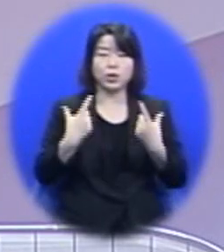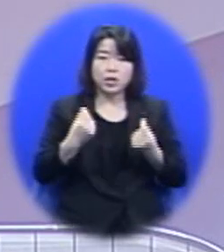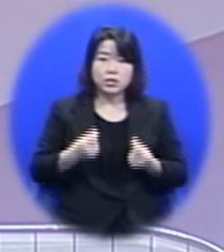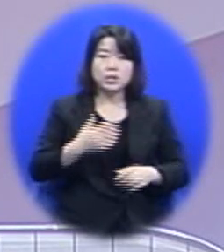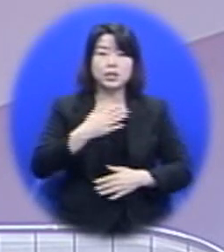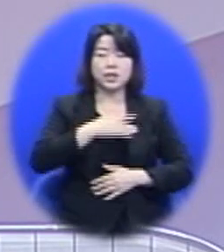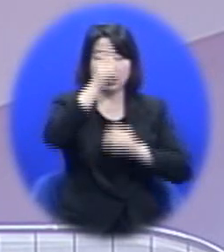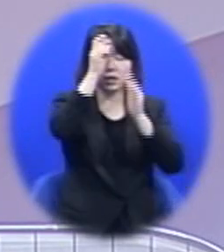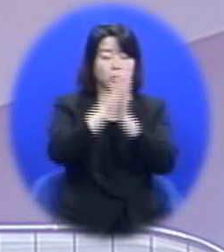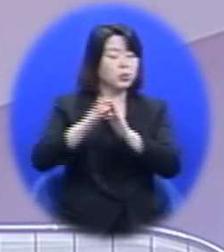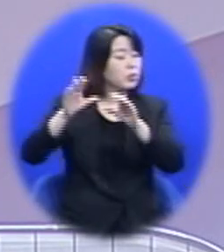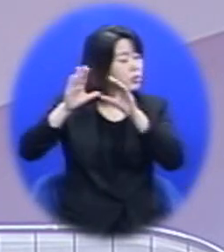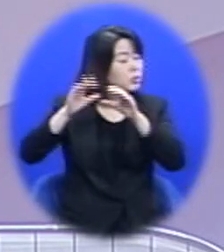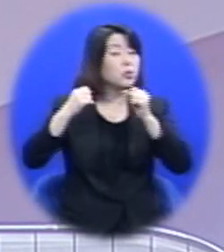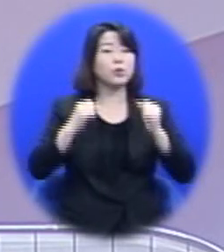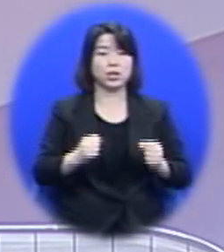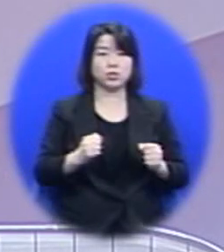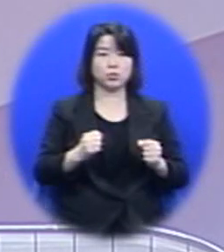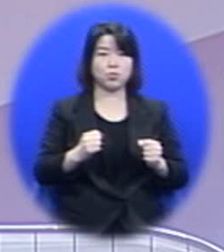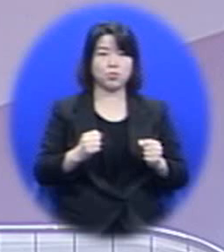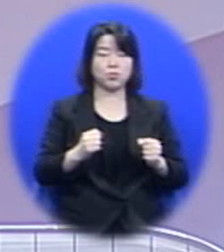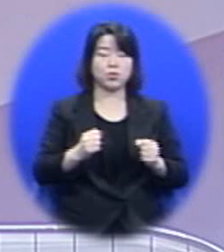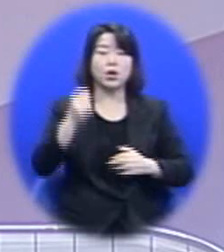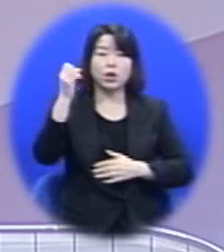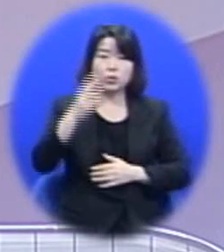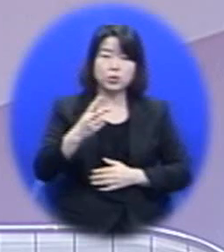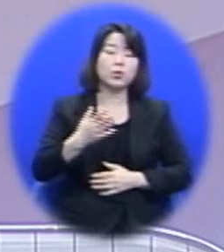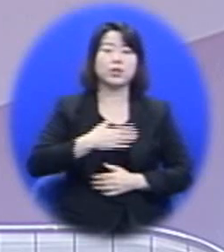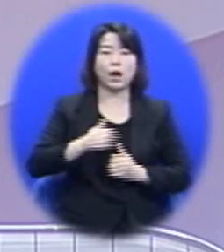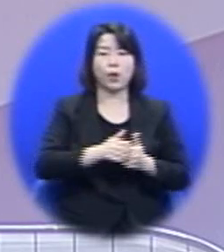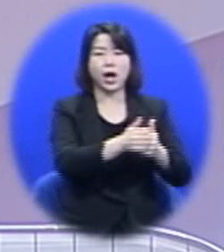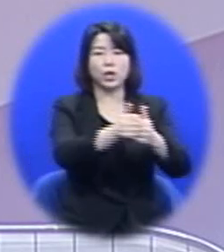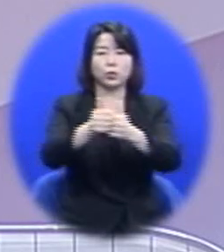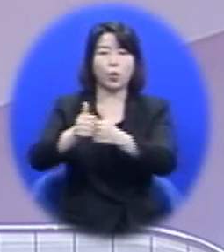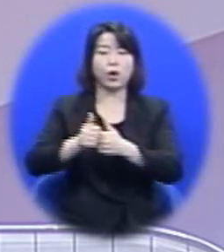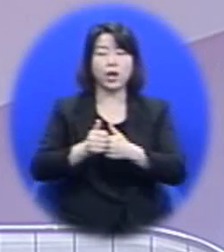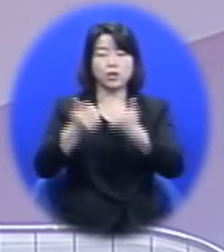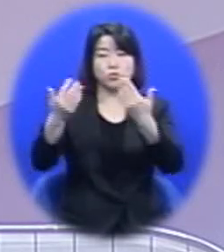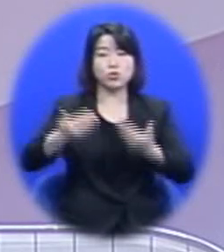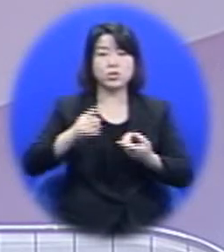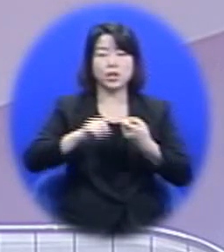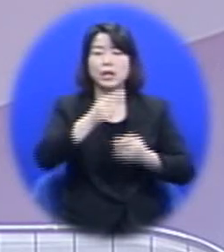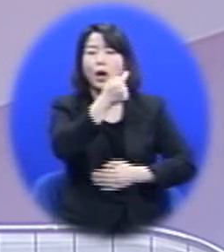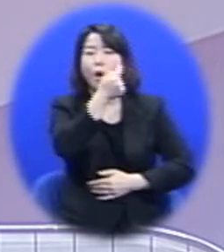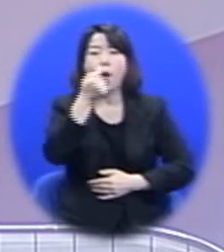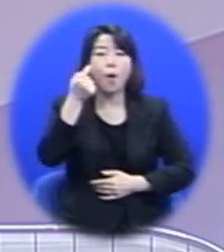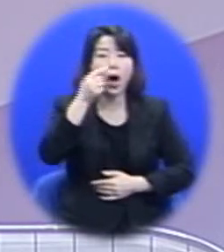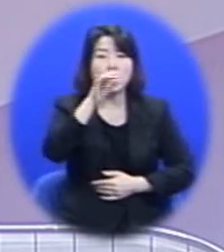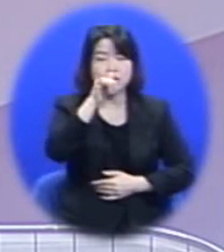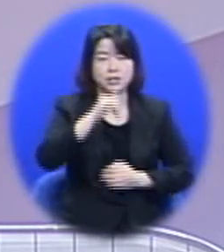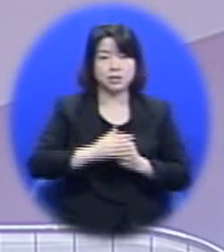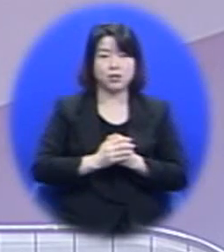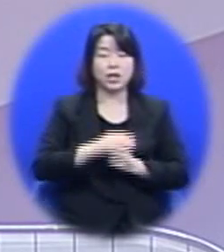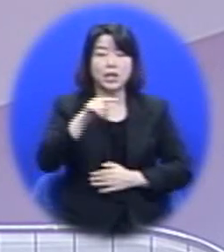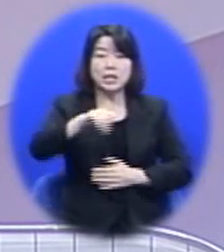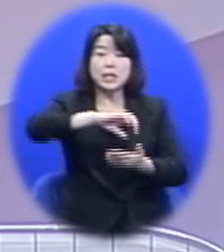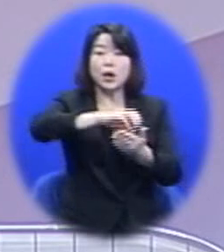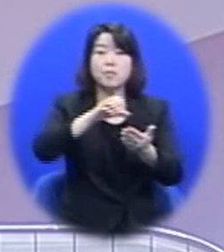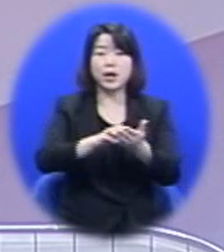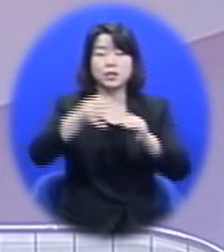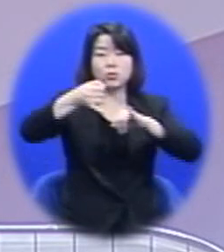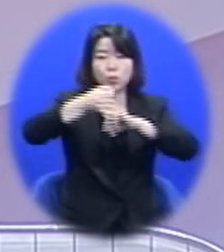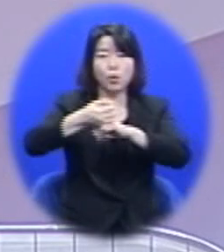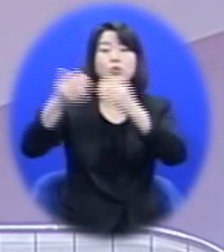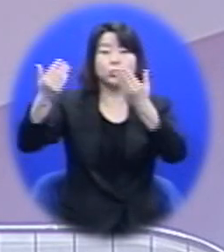기도를 듣고 계시고 그리고 나와 동행해 주신다는 것에 대한 확인, 이것만큼은